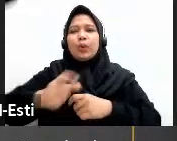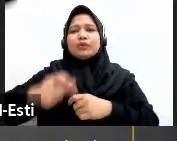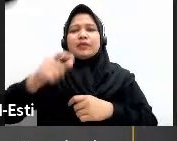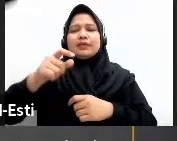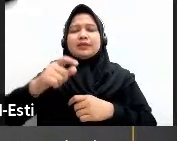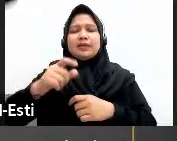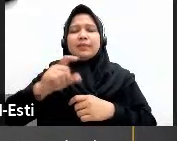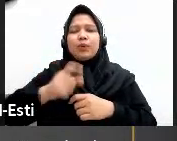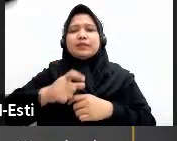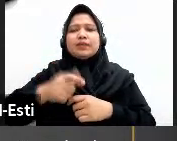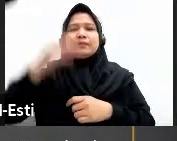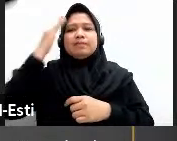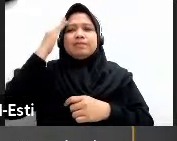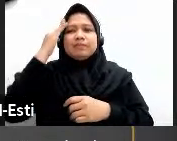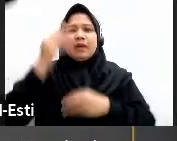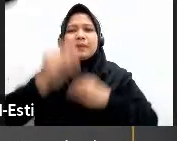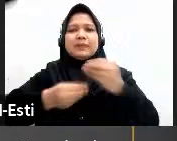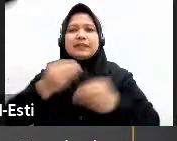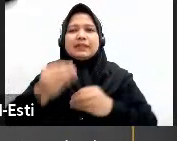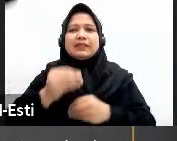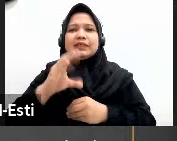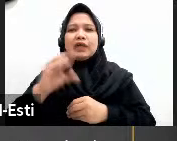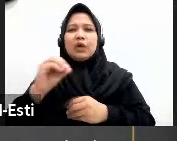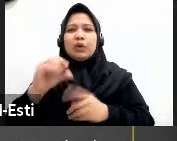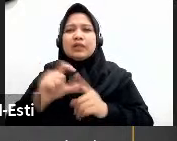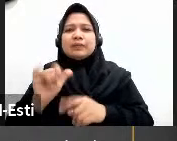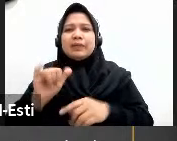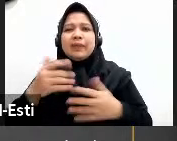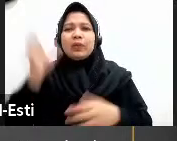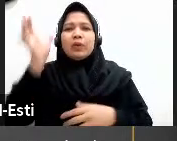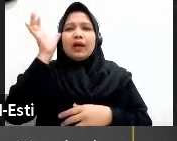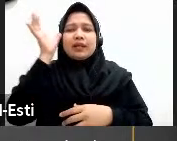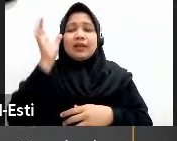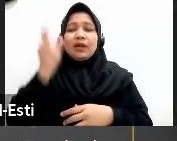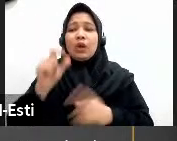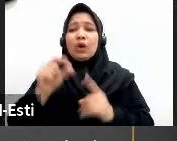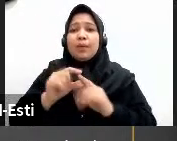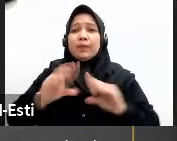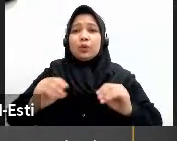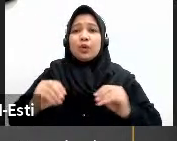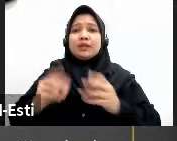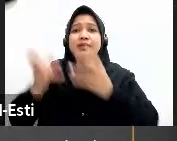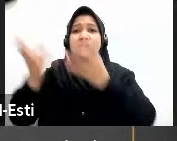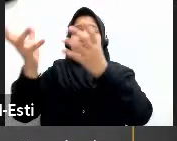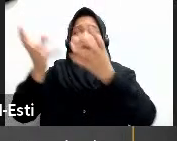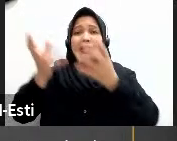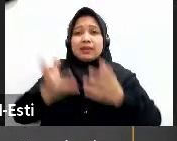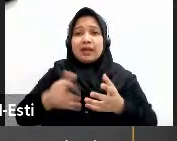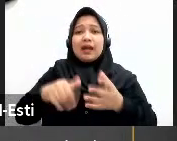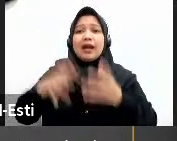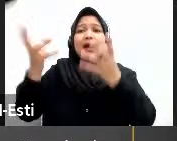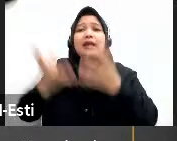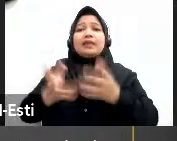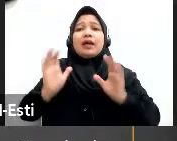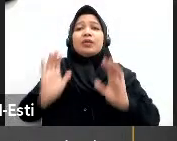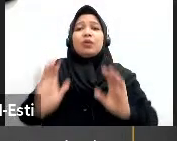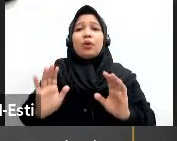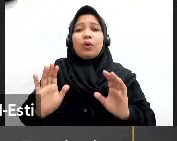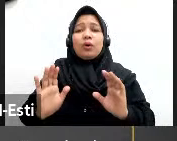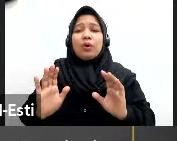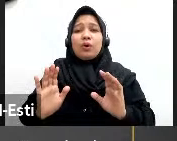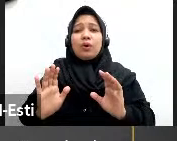God itu belum belum mengerti bahwa petugas kurir atau bekas pengantar ya tugasnya mengantarkan saja